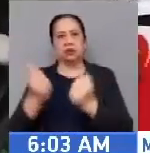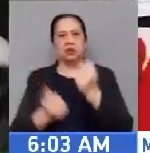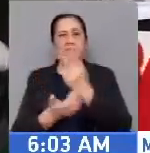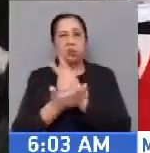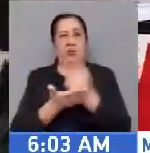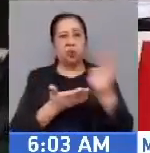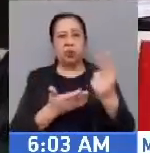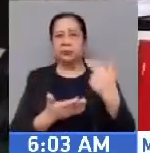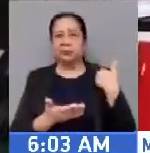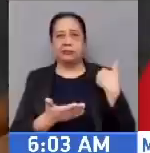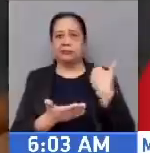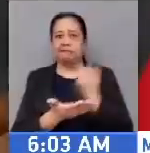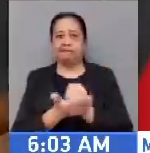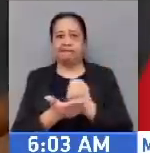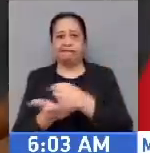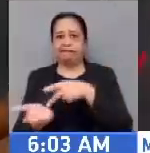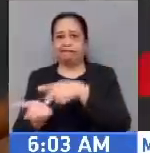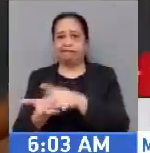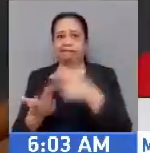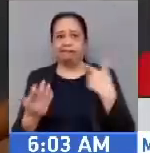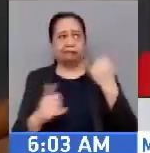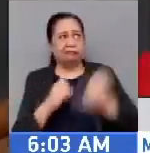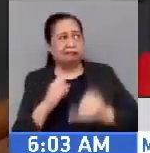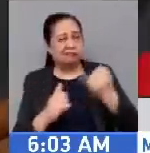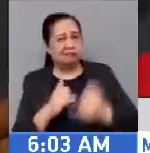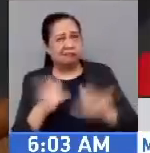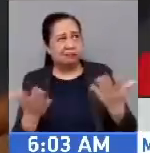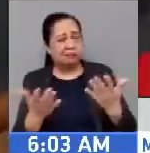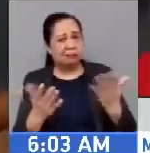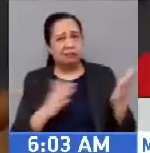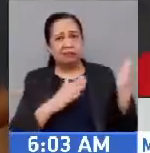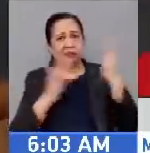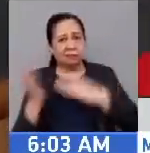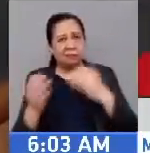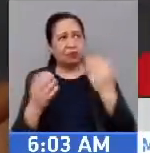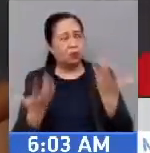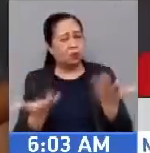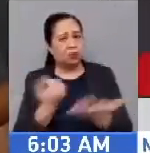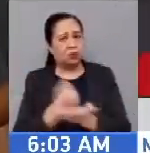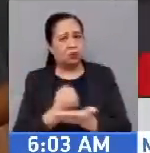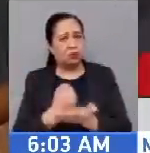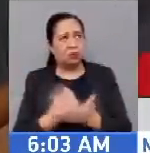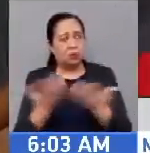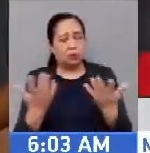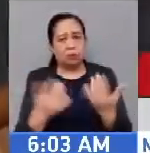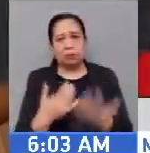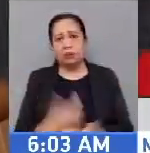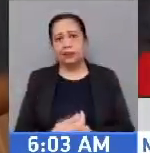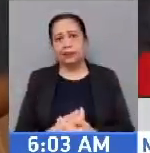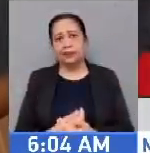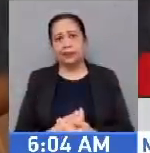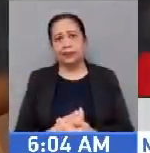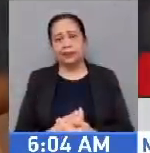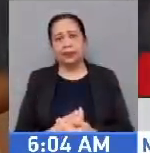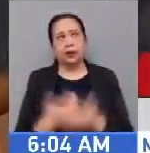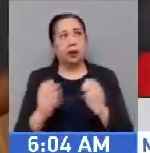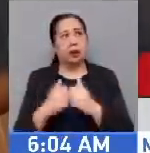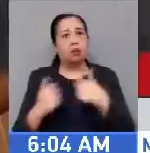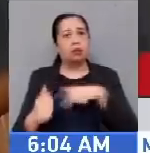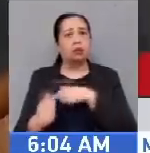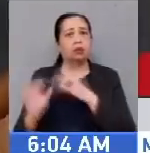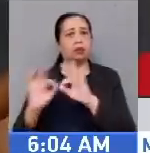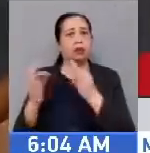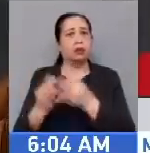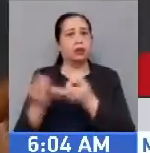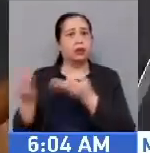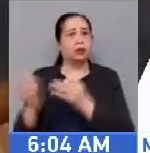sumusweldo. Wala pa nga sir, wala pa delay pa. Wala pa kami sahod. Ang iba, inasahan na ng pamilya namin. Wala. Kaya